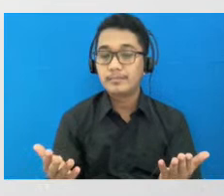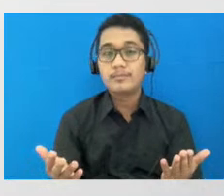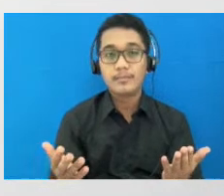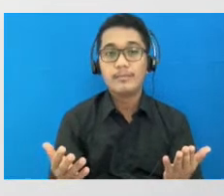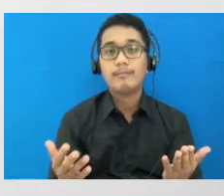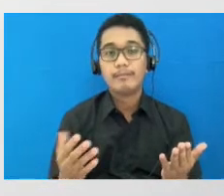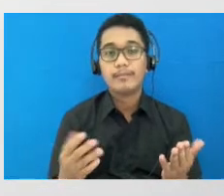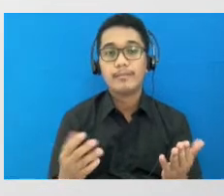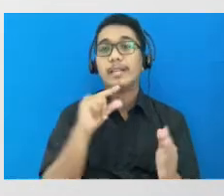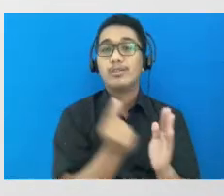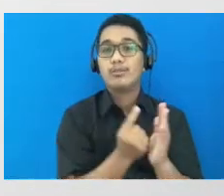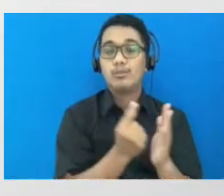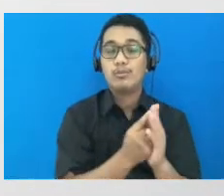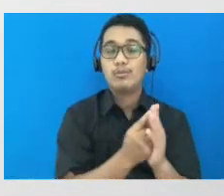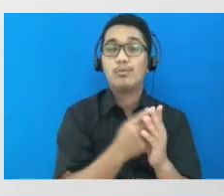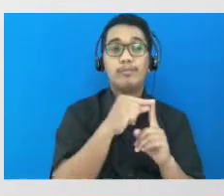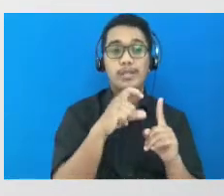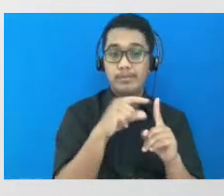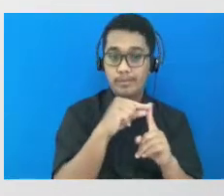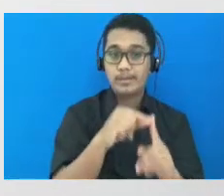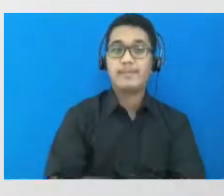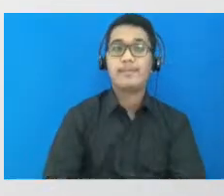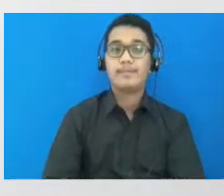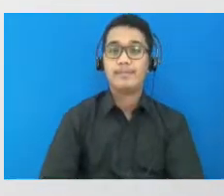RUU PDP.